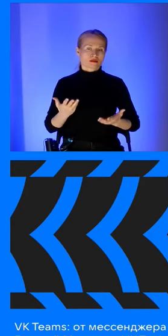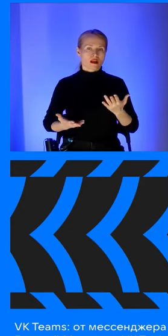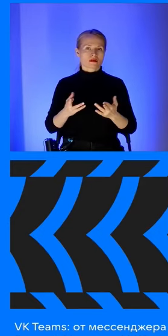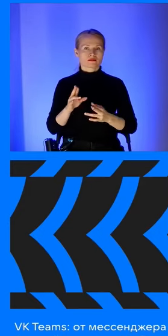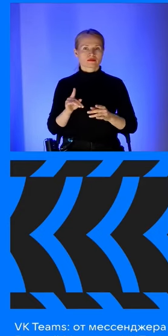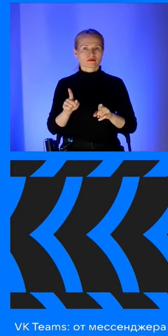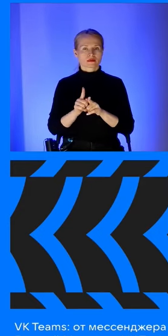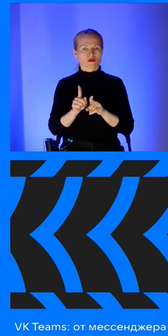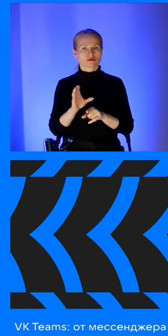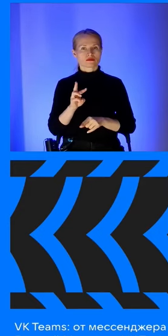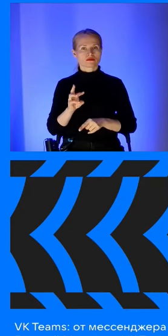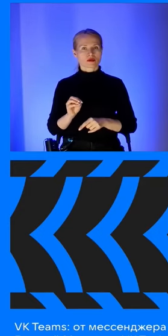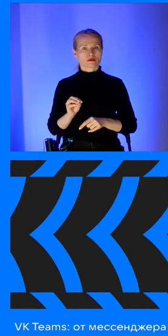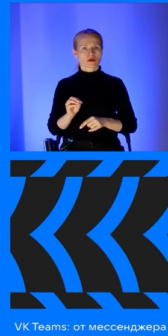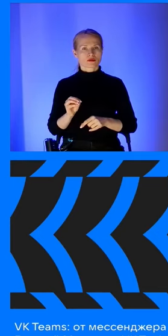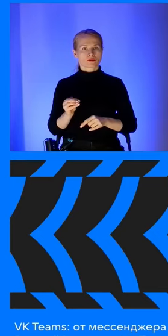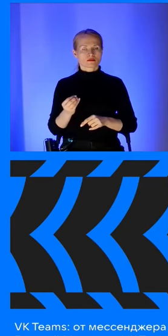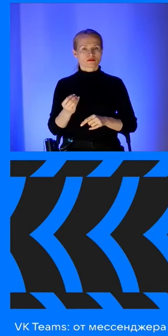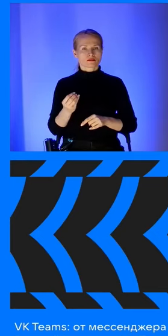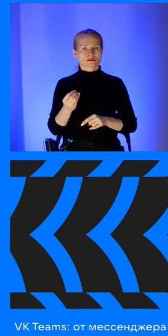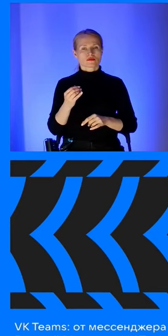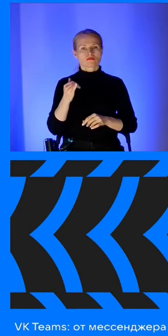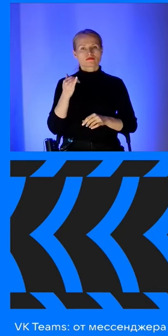системе сколько угодно операторов можно